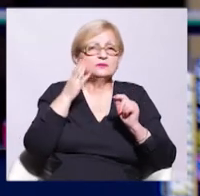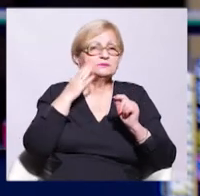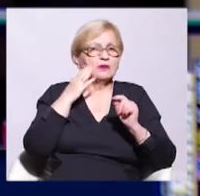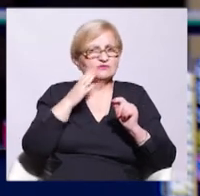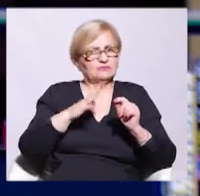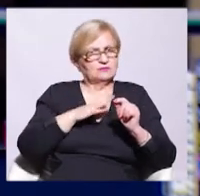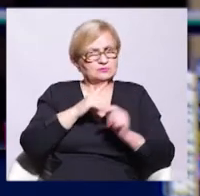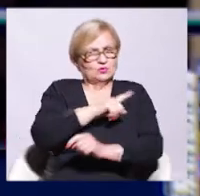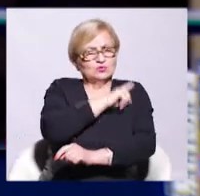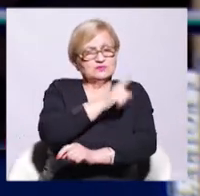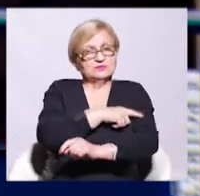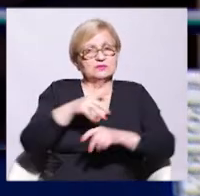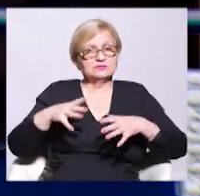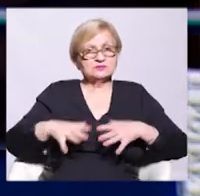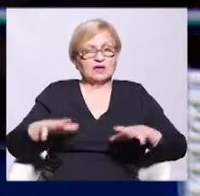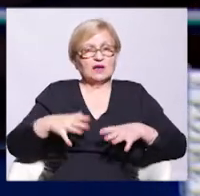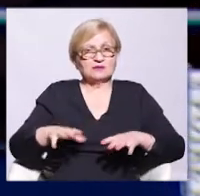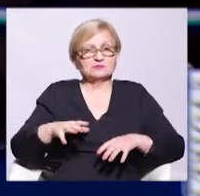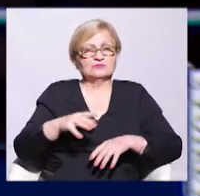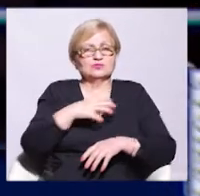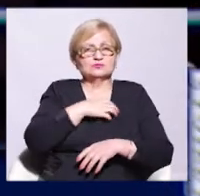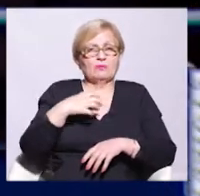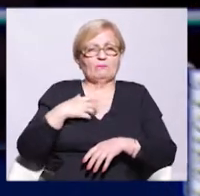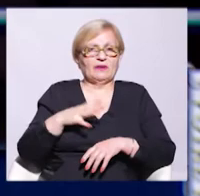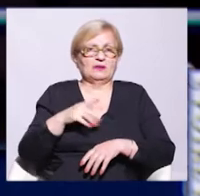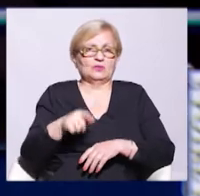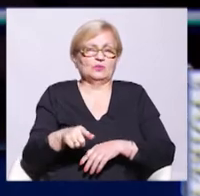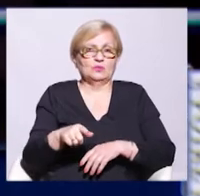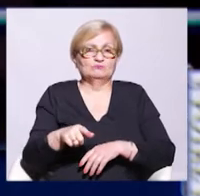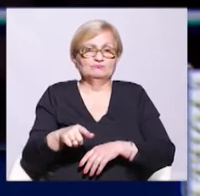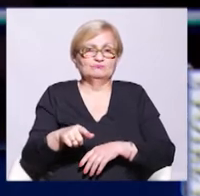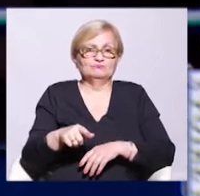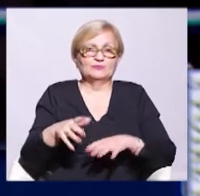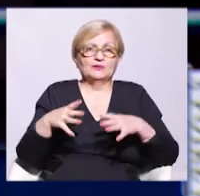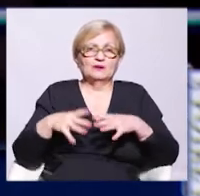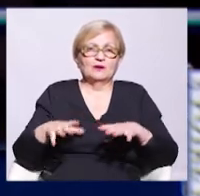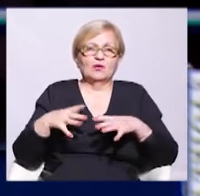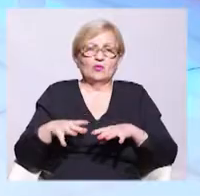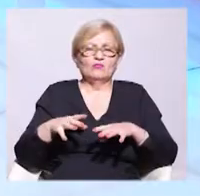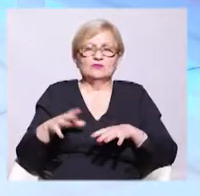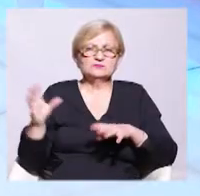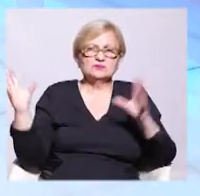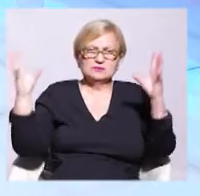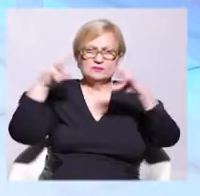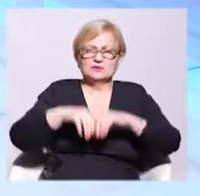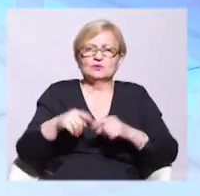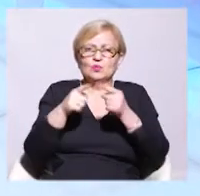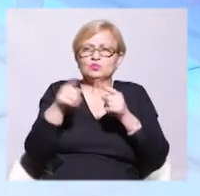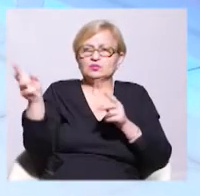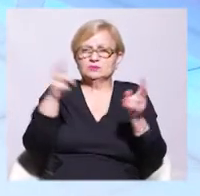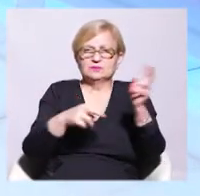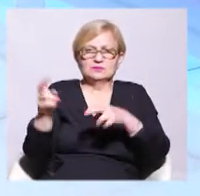ძლიერი ქვეყნის, საქართველოს მეფეა, ბავშვებო. Საქართველოს ყოველ კუთხით მოეყარა თავი